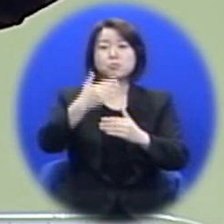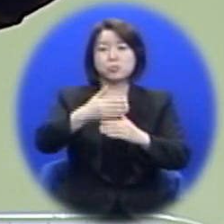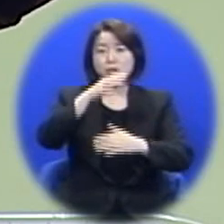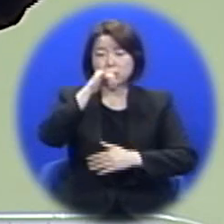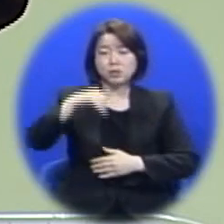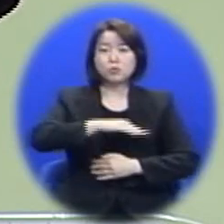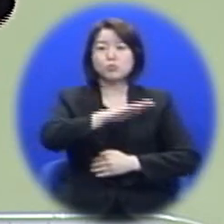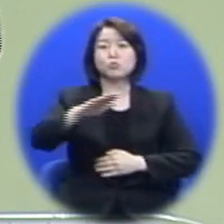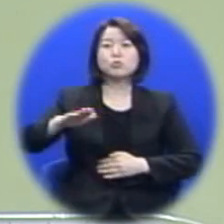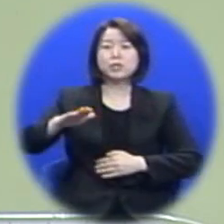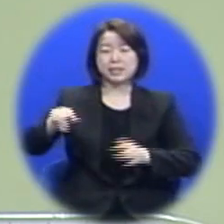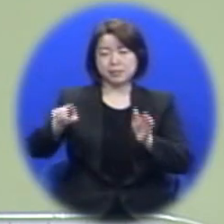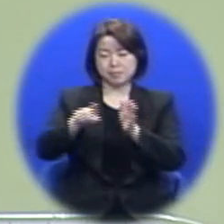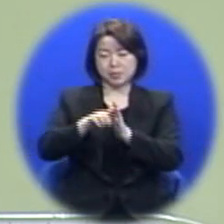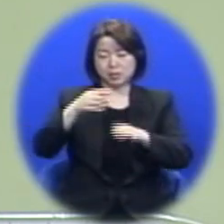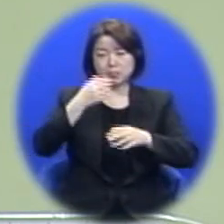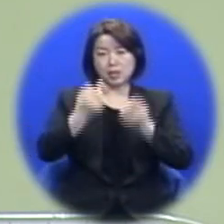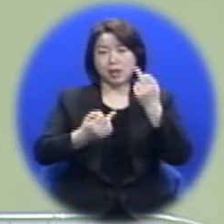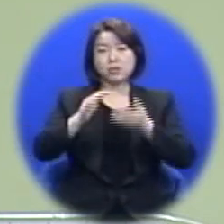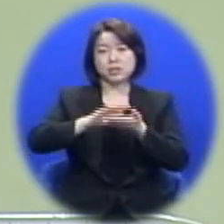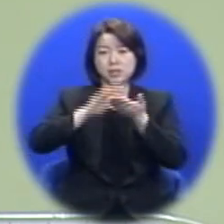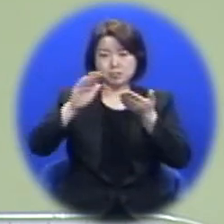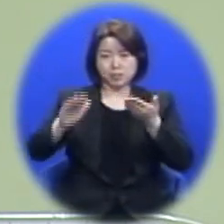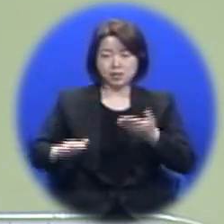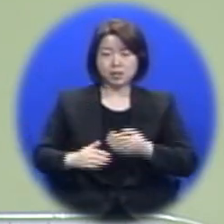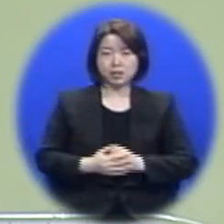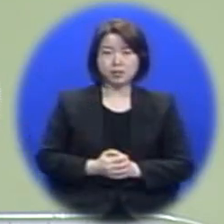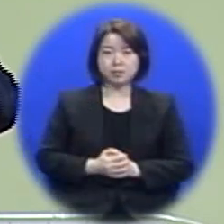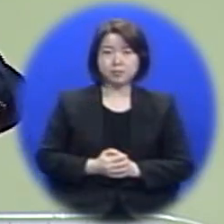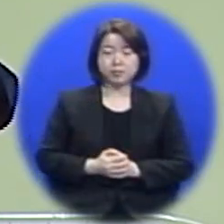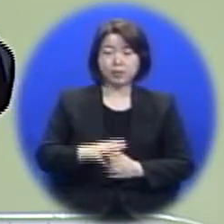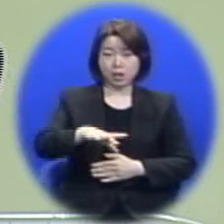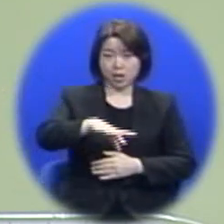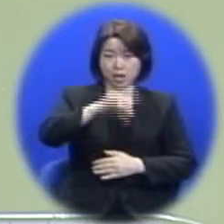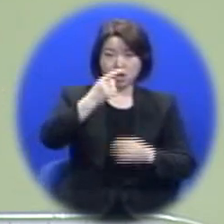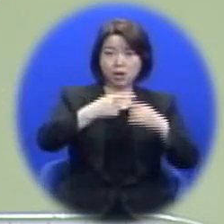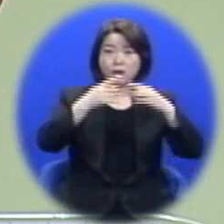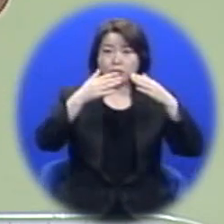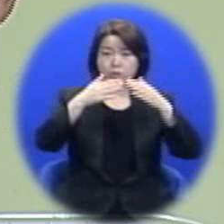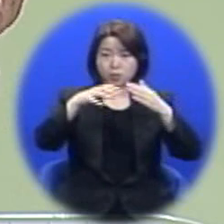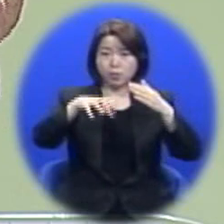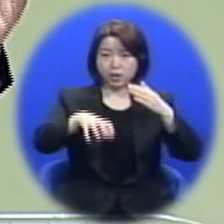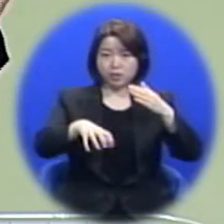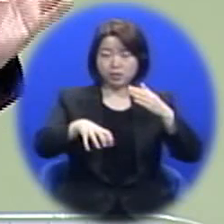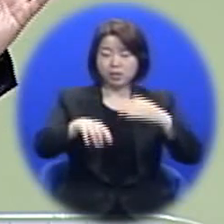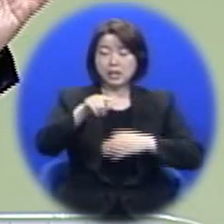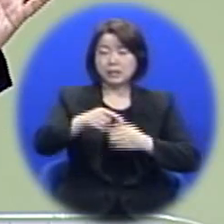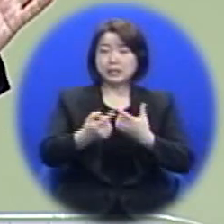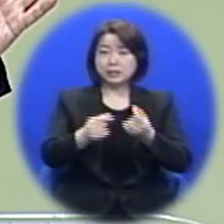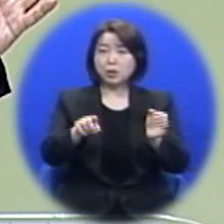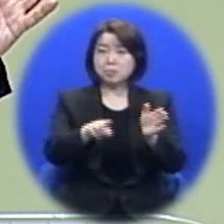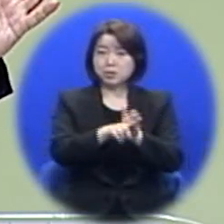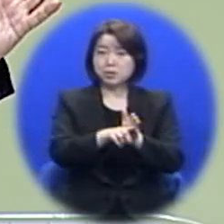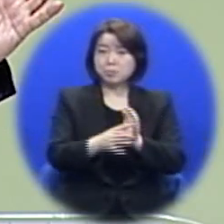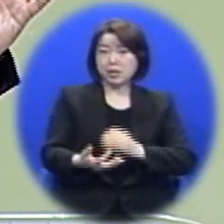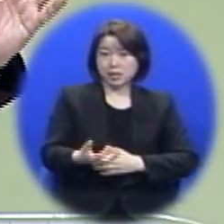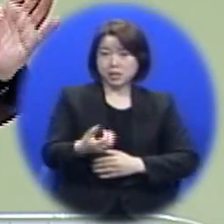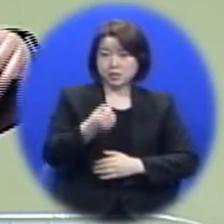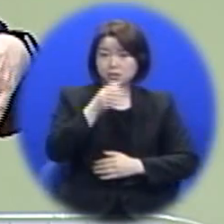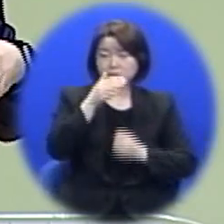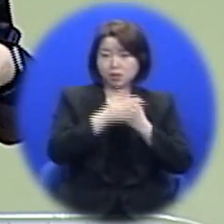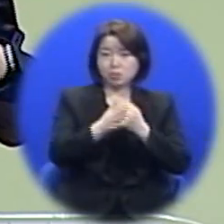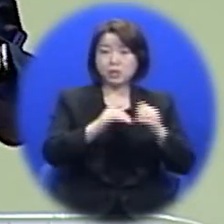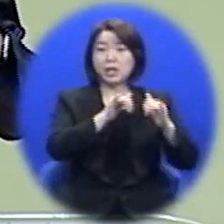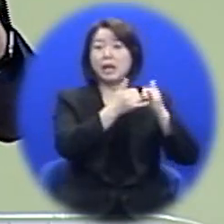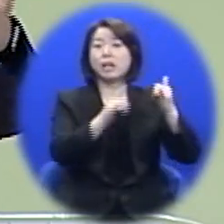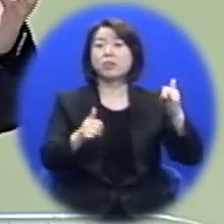같은 믿음의 형제 드립니다 초대 교회는 그런 믿음을 가졌기 때문에 역사가 있었습니다 고난